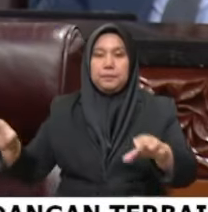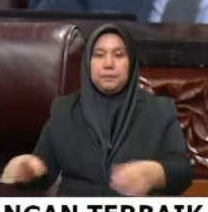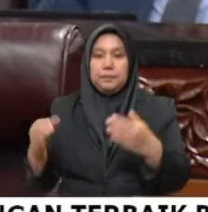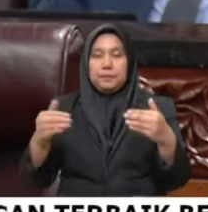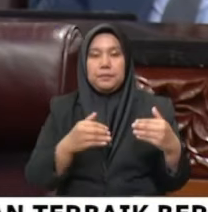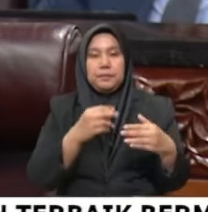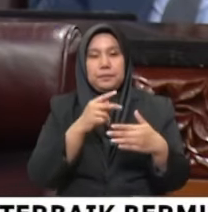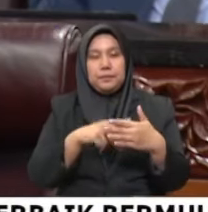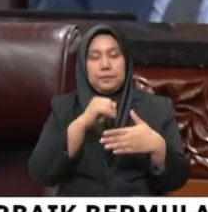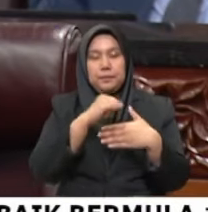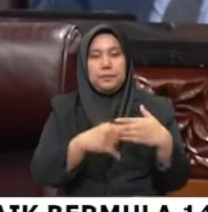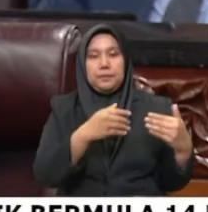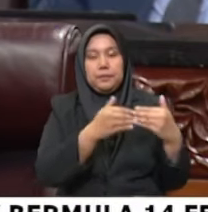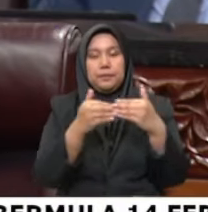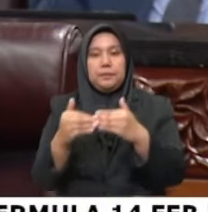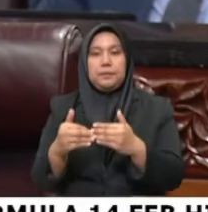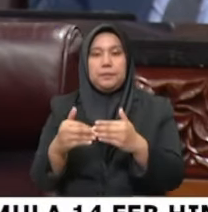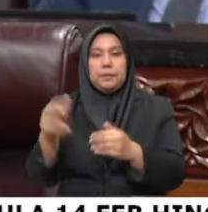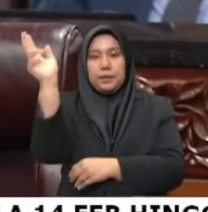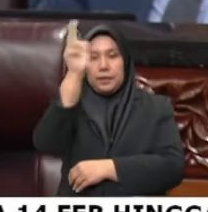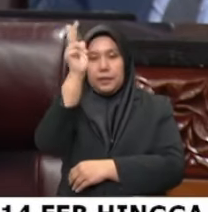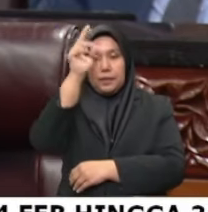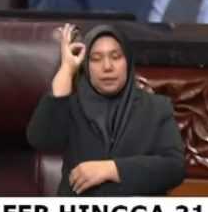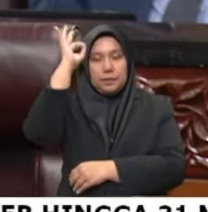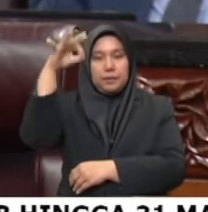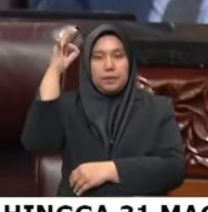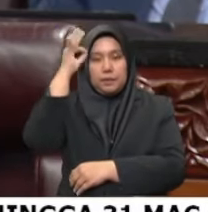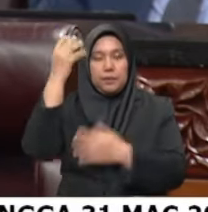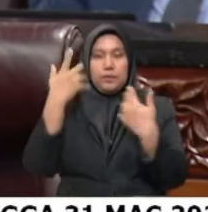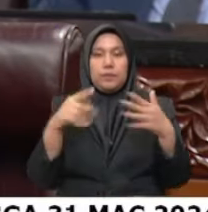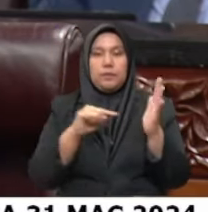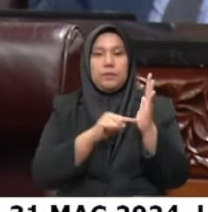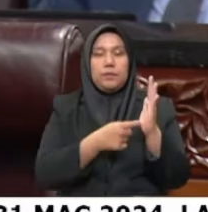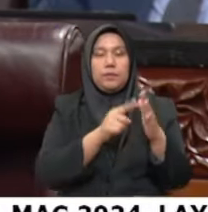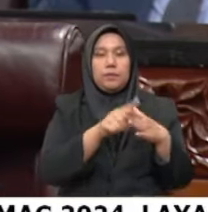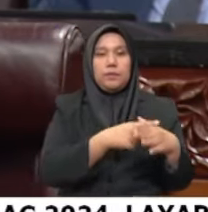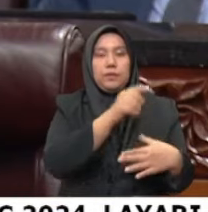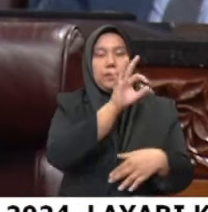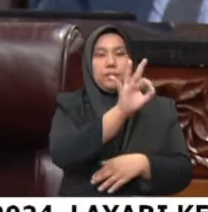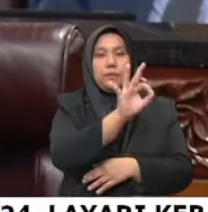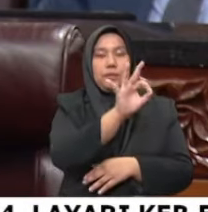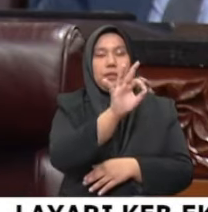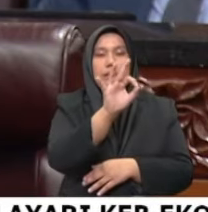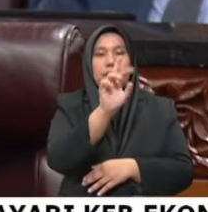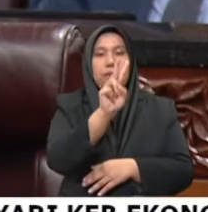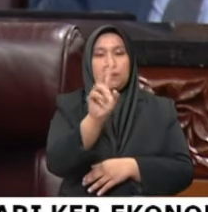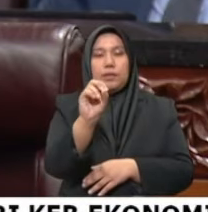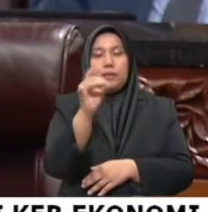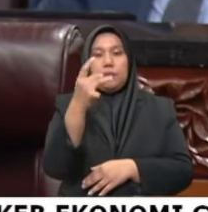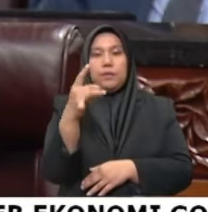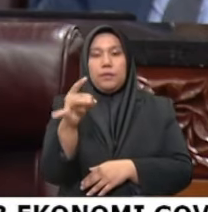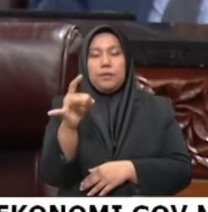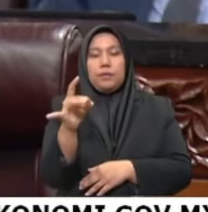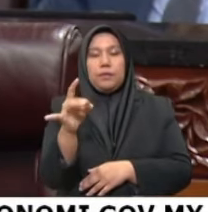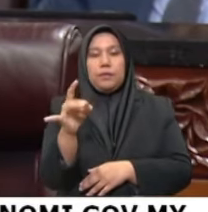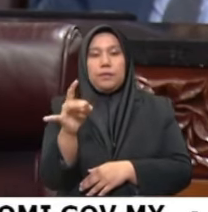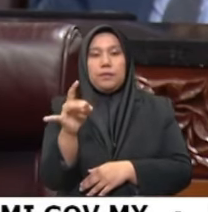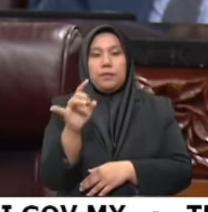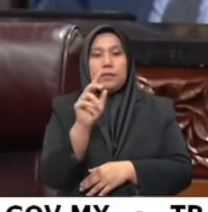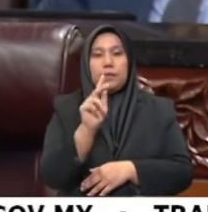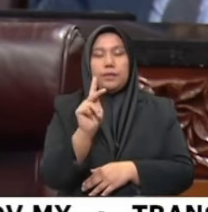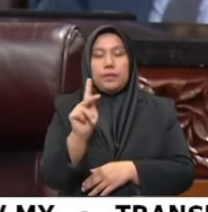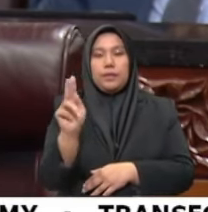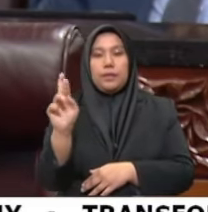sambungan projek LRR kepada Kerajaan Persetuan telah bermula pada September 2018. Sehubungan itu, KKR